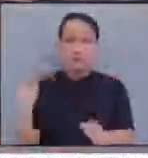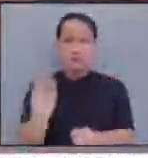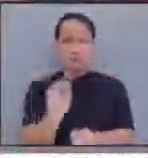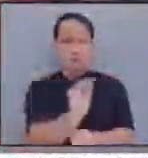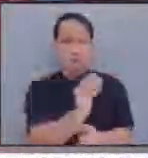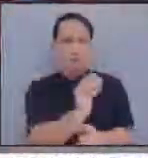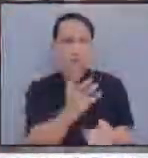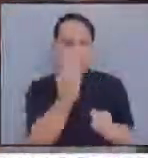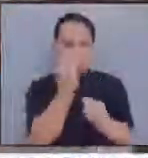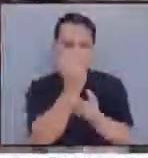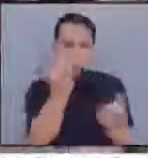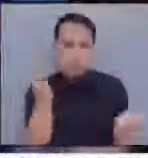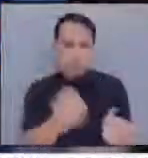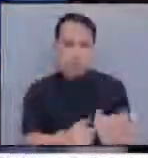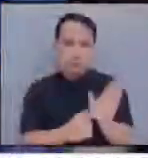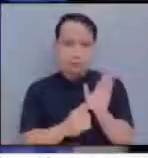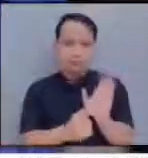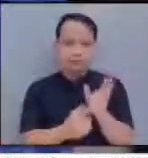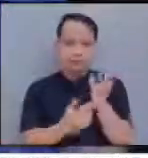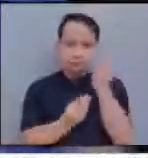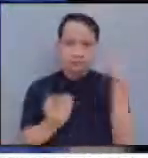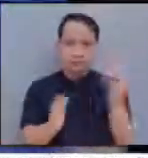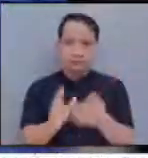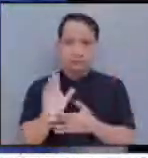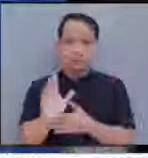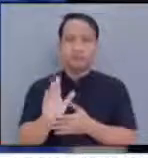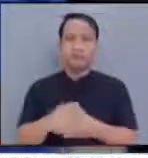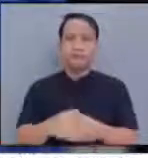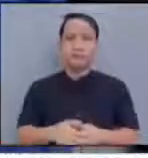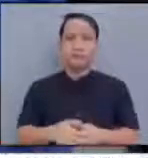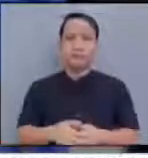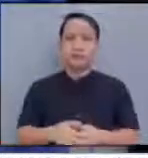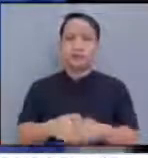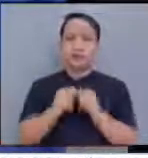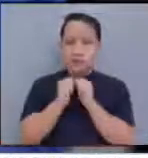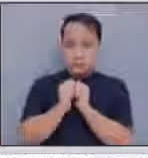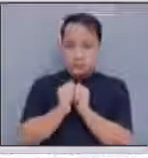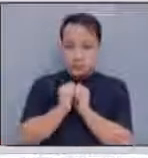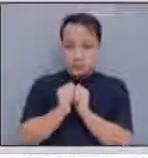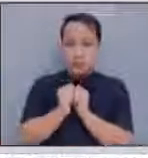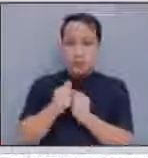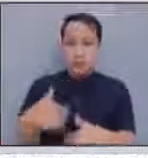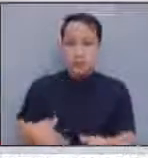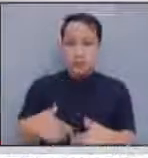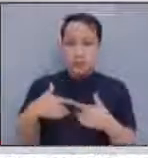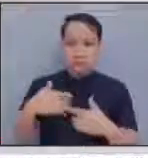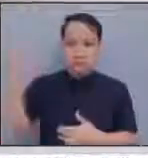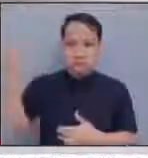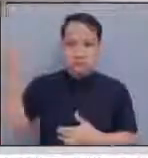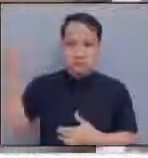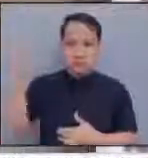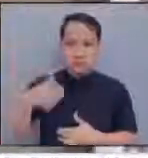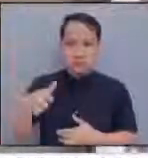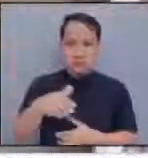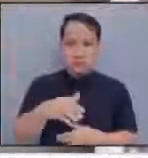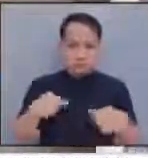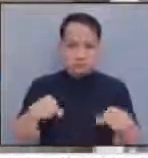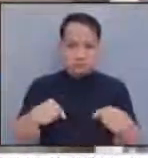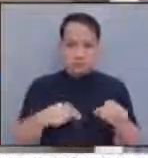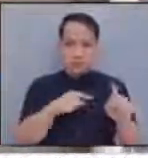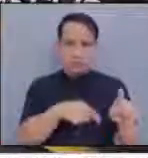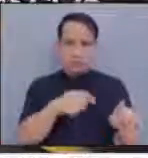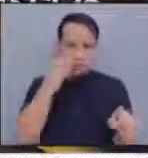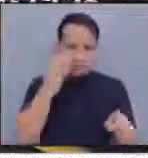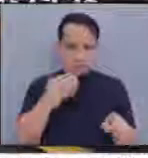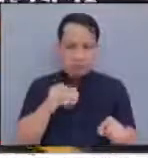mga kababayan kung ano nga ba ang dapat isama ng presidente sa kanyang talumpati. Ang tricycle driver na si Manuel, nais na